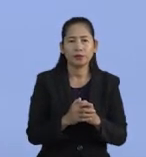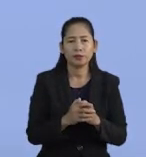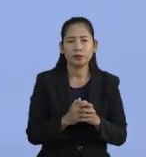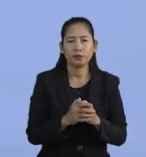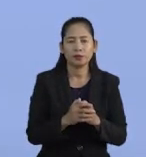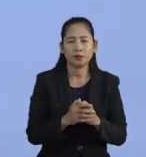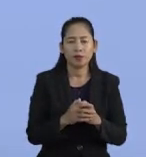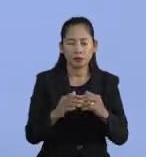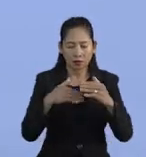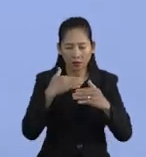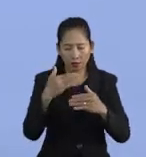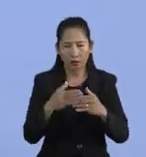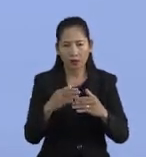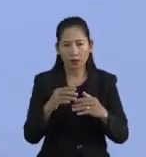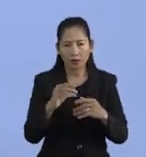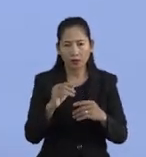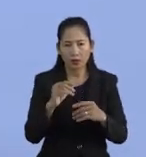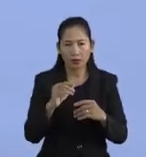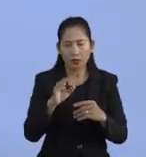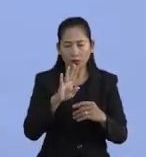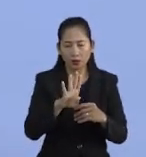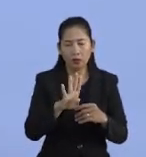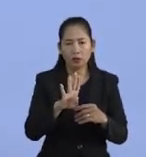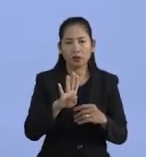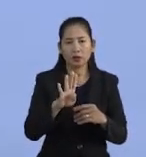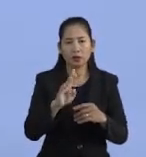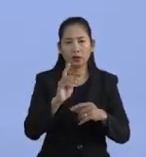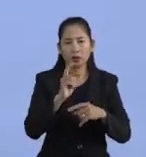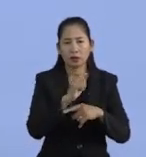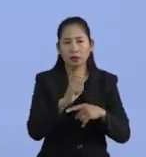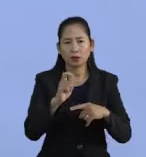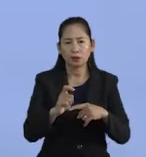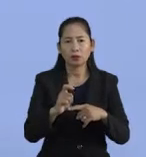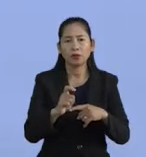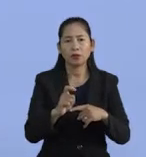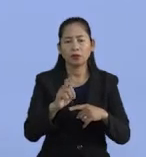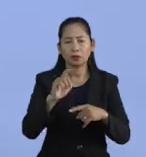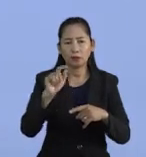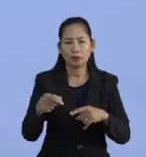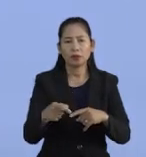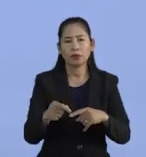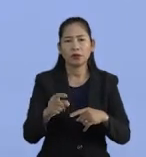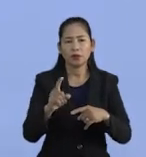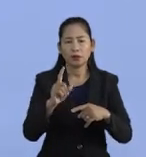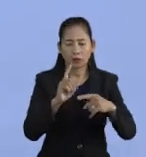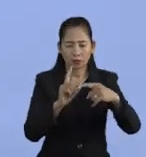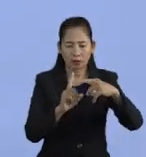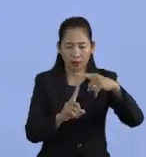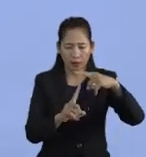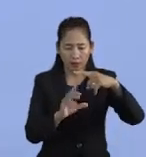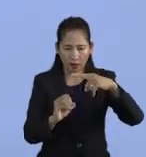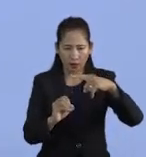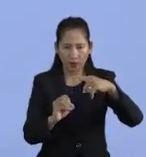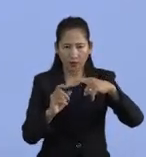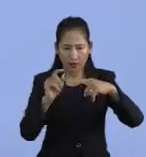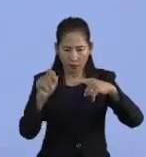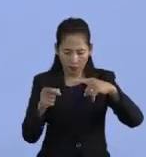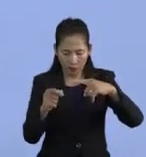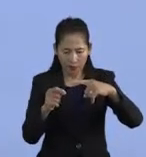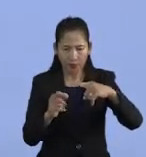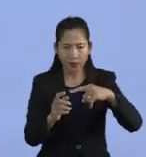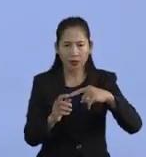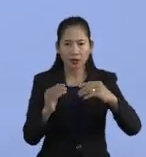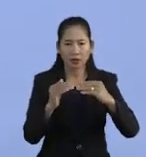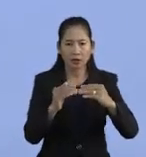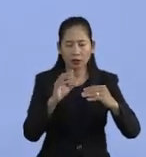mùi to một tiết con buồn nới không phía phía đọc nè này tụt sập phía chấn